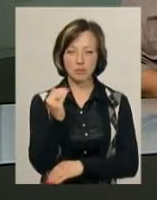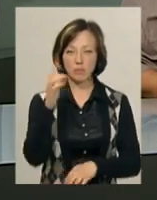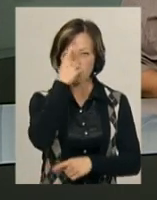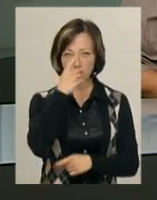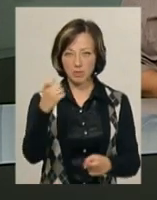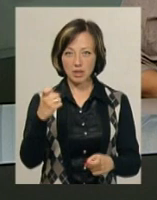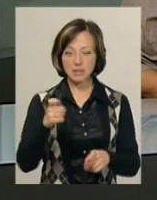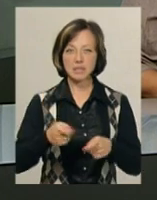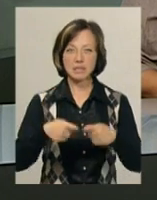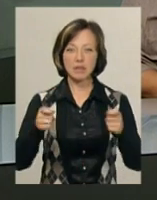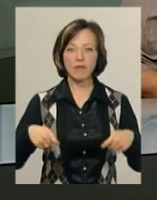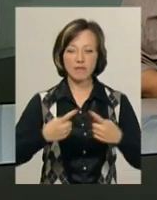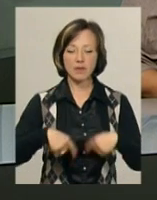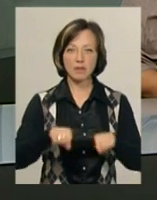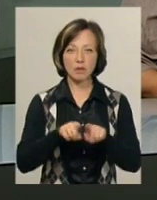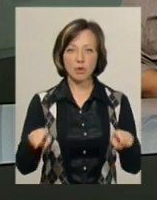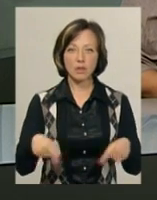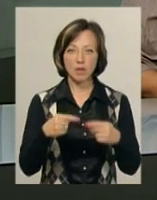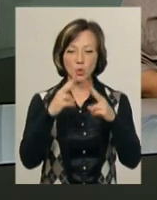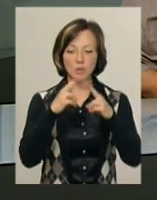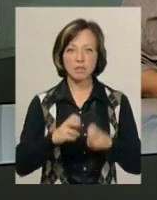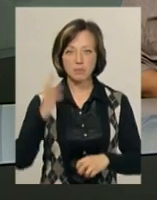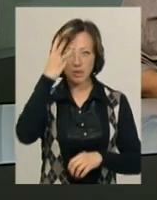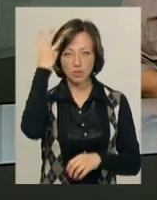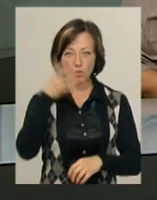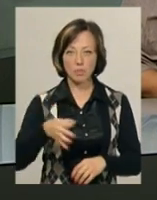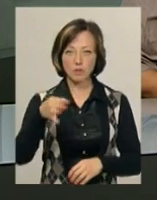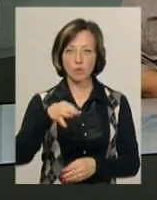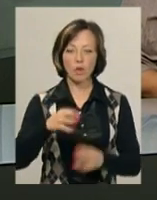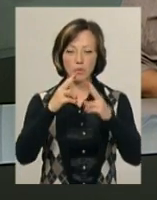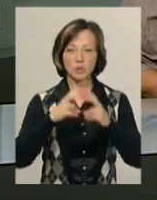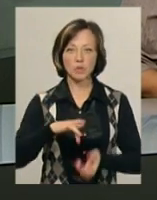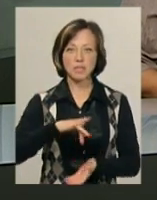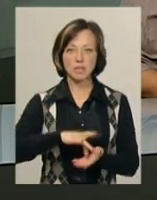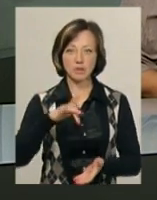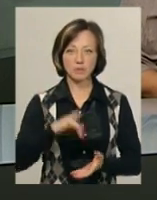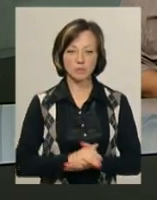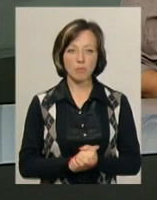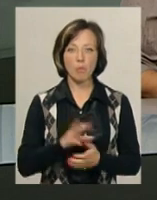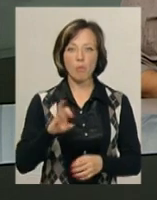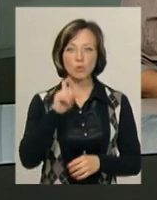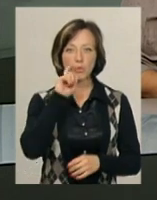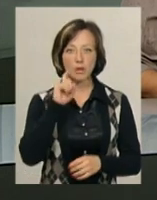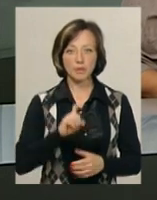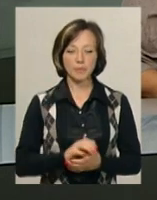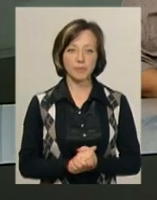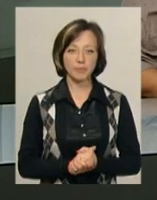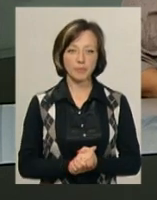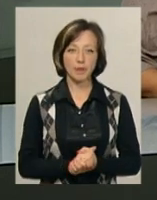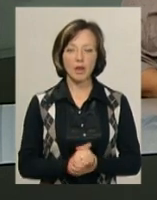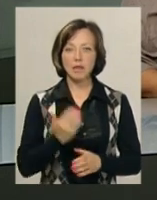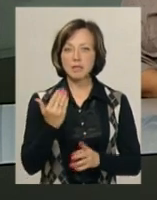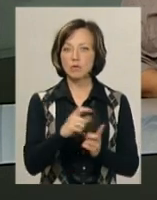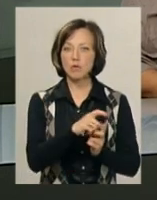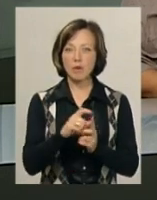це повідомила за відділом організації епіддосліджень Хмельницького обласного лабораторного центру МОЗ України Тетяна Федак. За